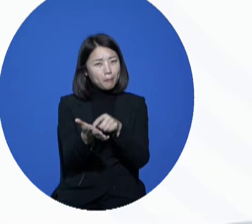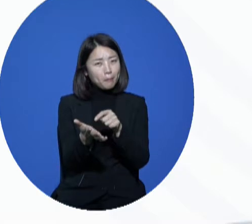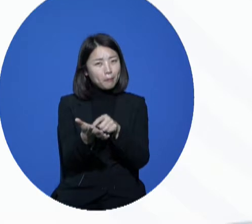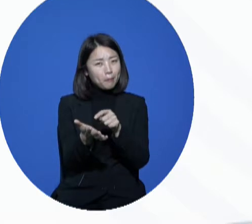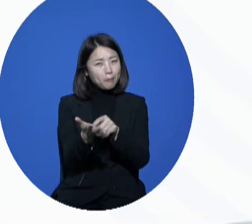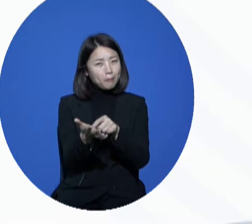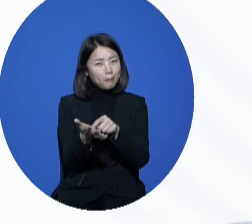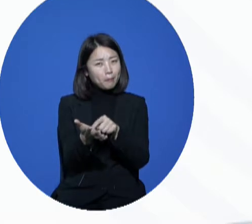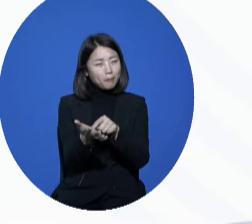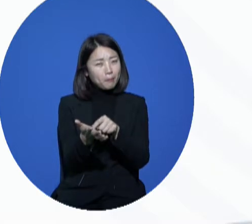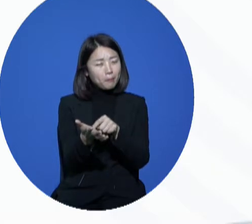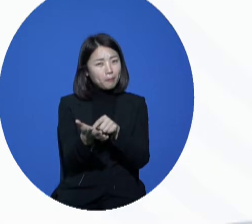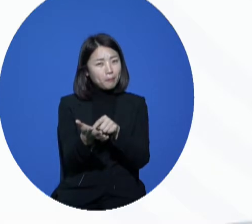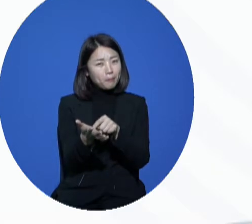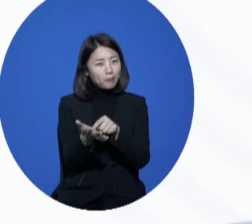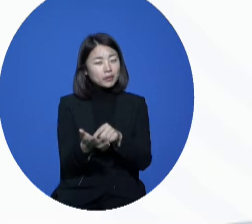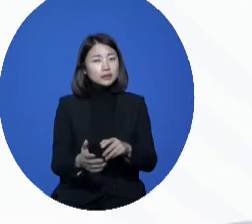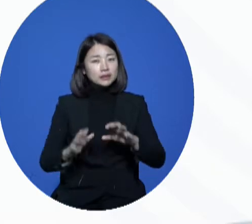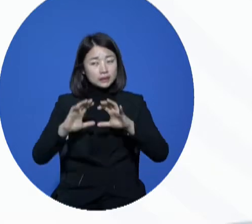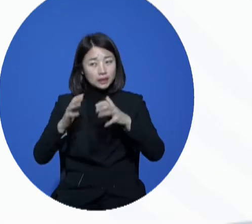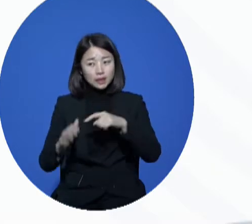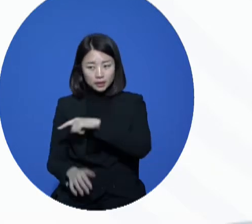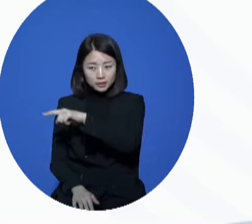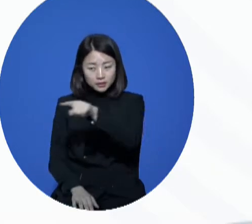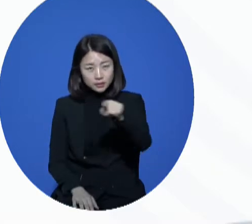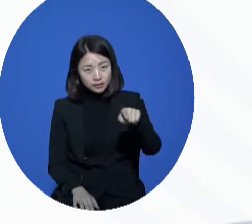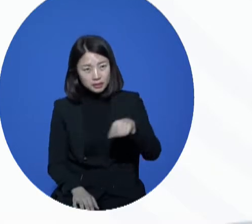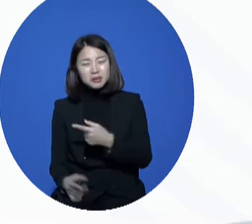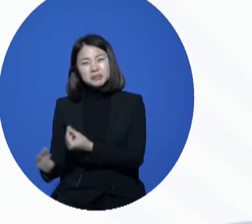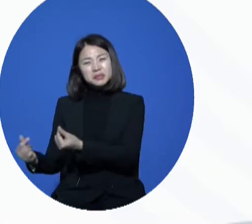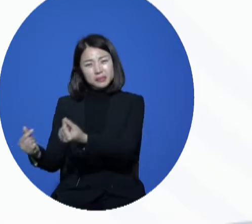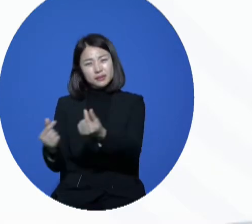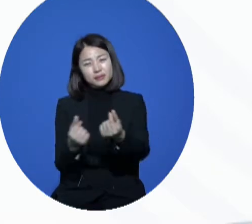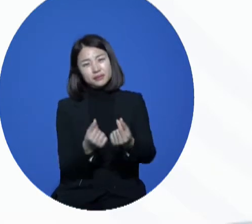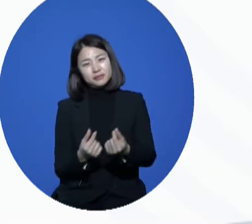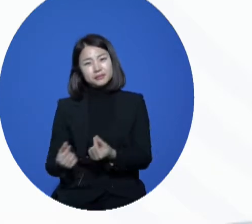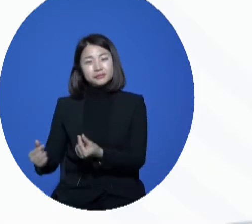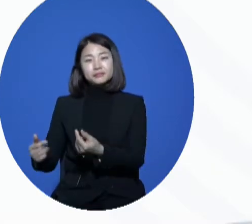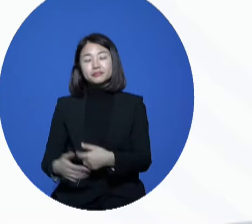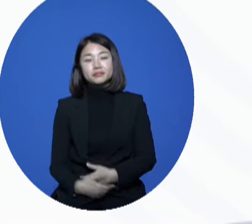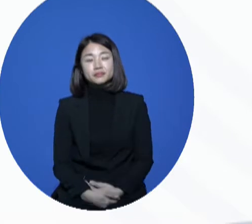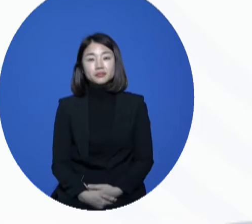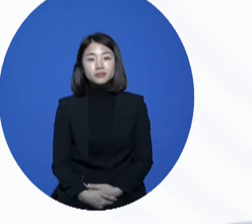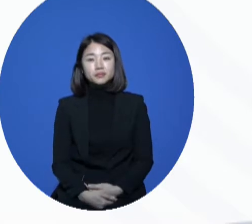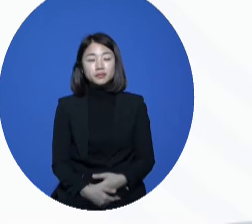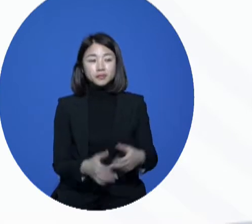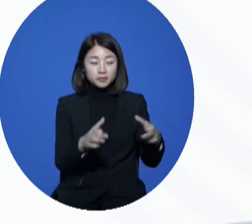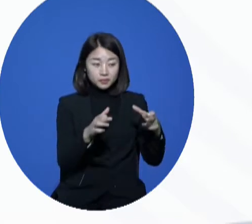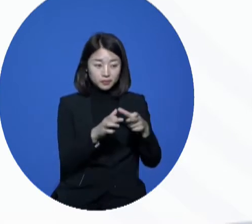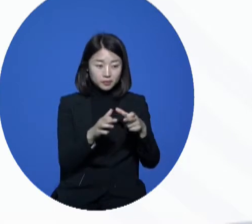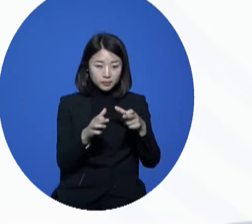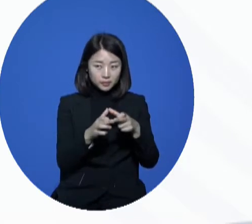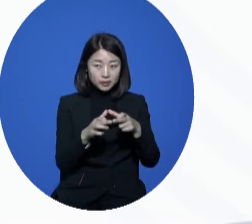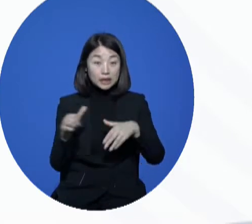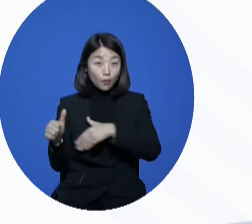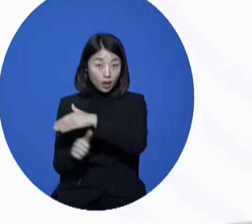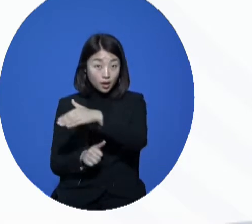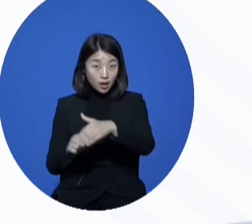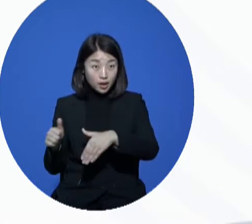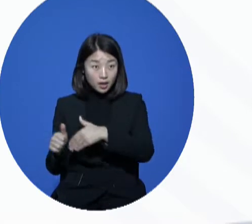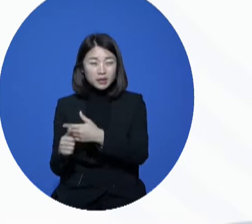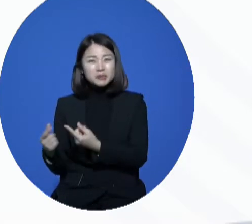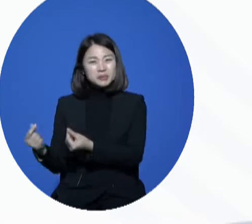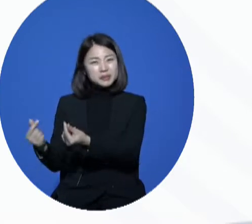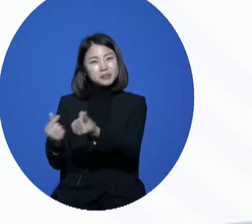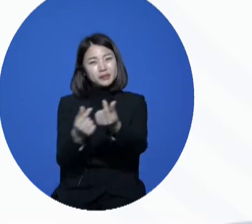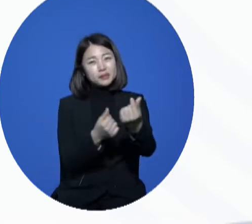법적 제도라는 것은 세계 곳곳에서 다 유사하다는 것입니다. 장애인들이 처한 상황은